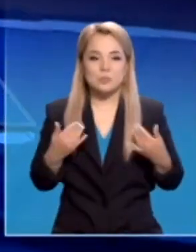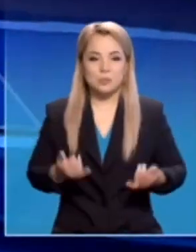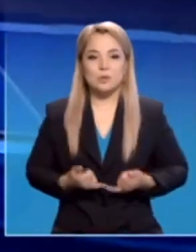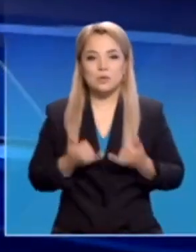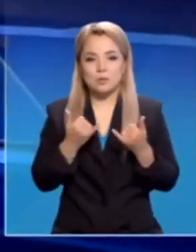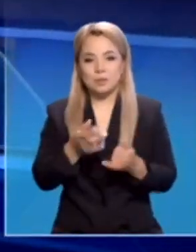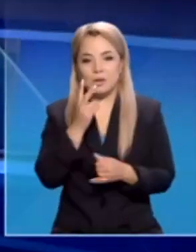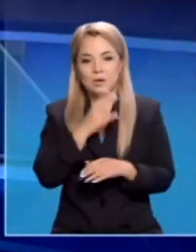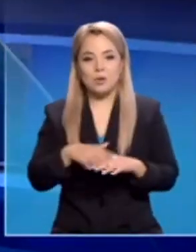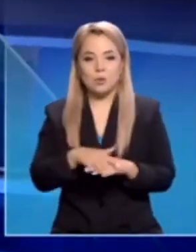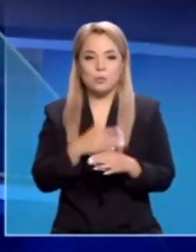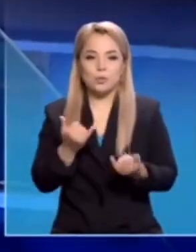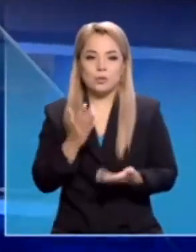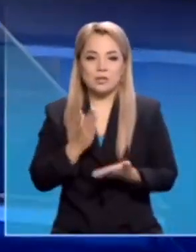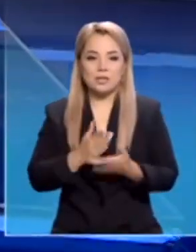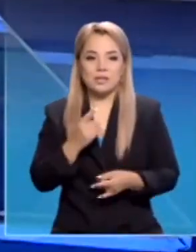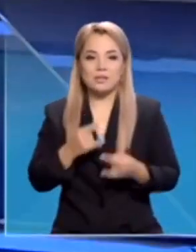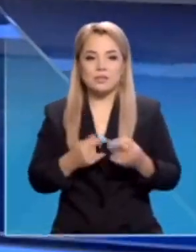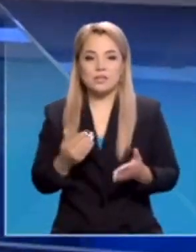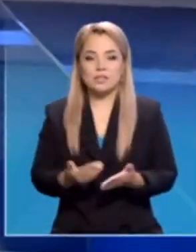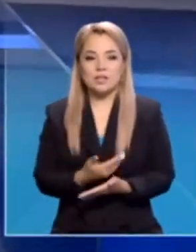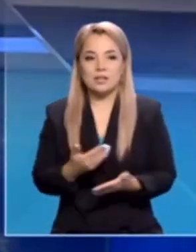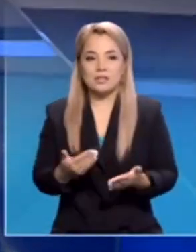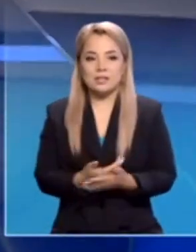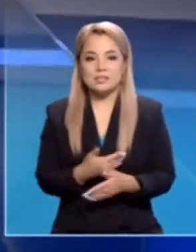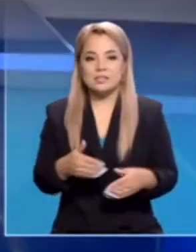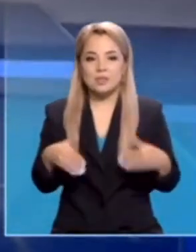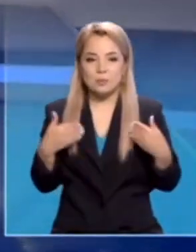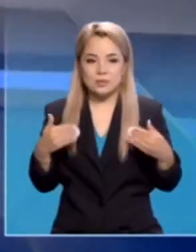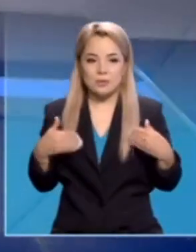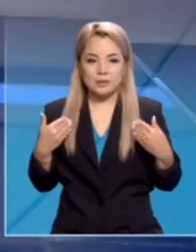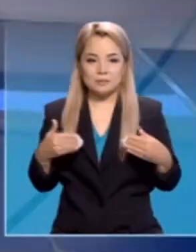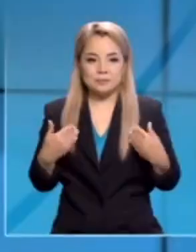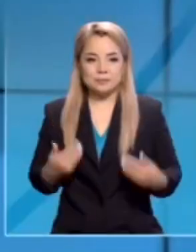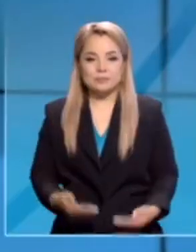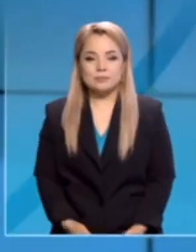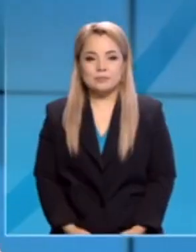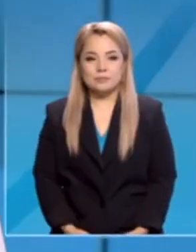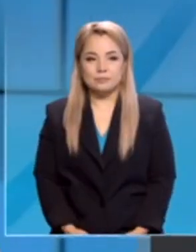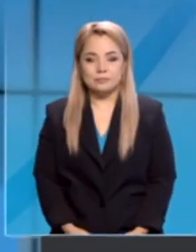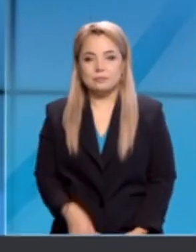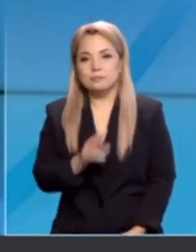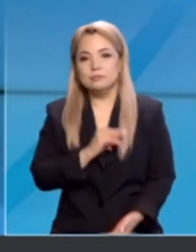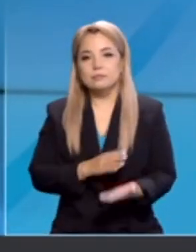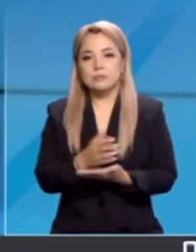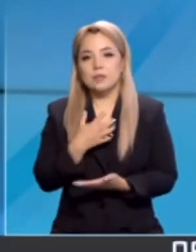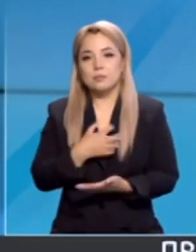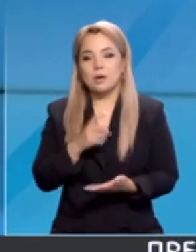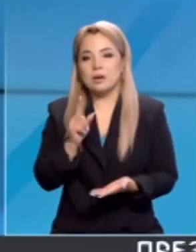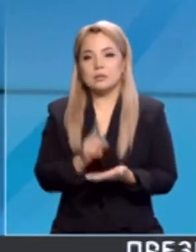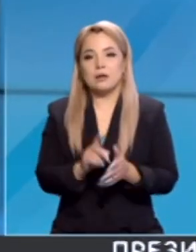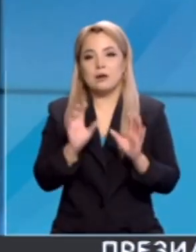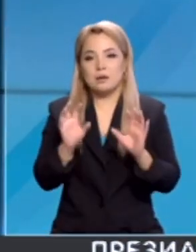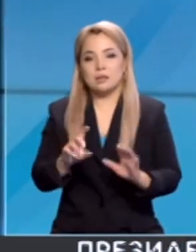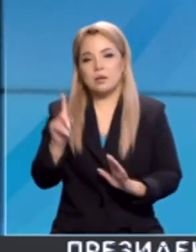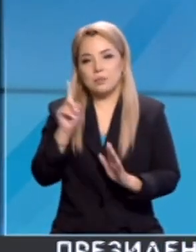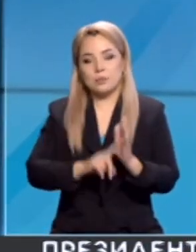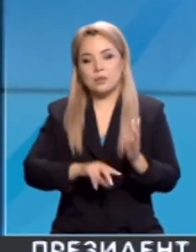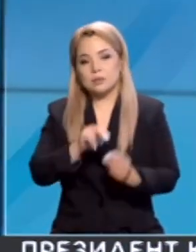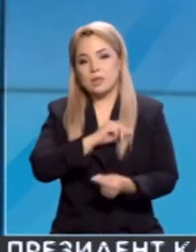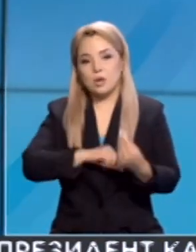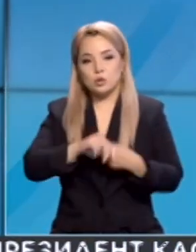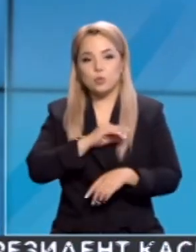Сәлеметсіздер ме? Тікелей эфирде ақпарат, студияда Гүлназ Әлімгерей, сурдо аудармашы Шырын Қожбанова. Қызметтегі негізгі қағидат адалдық,